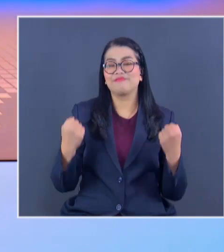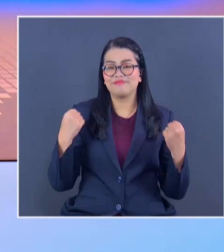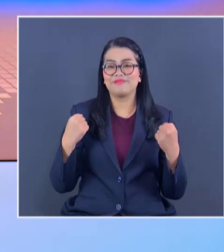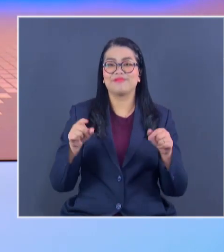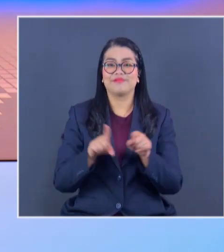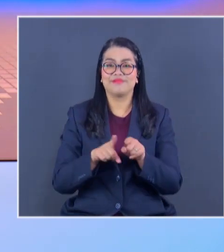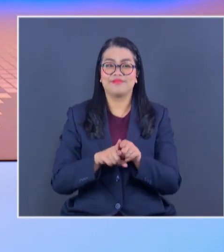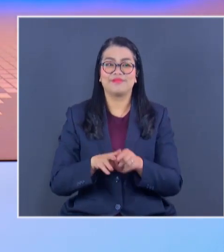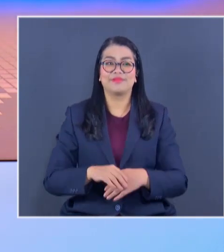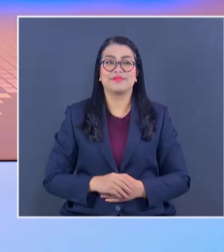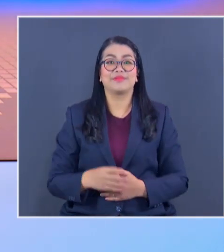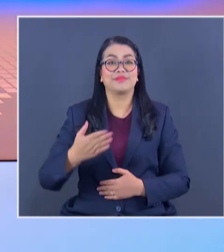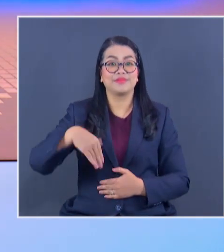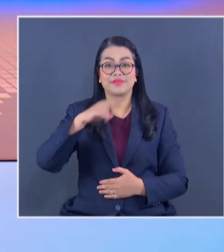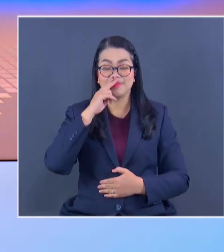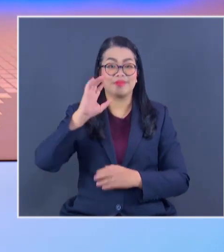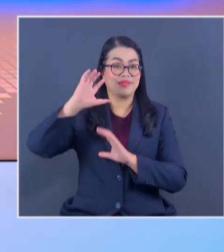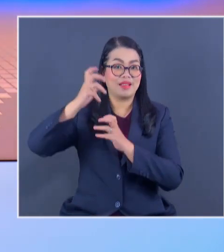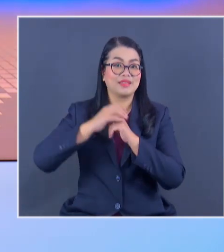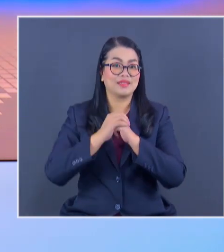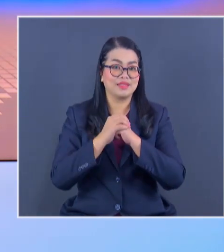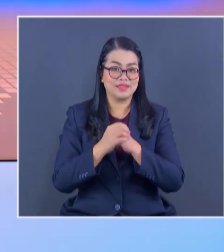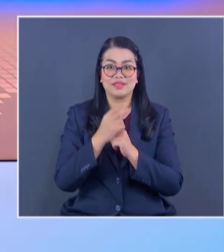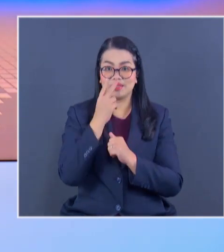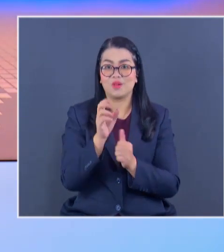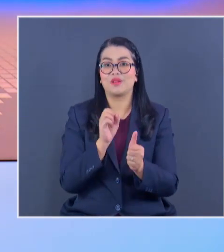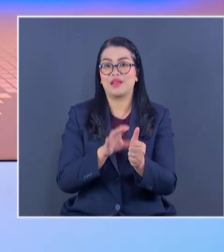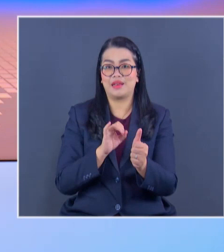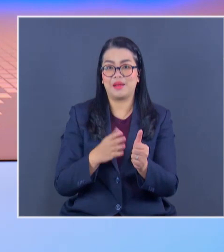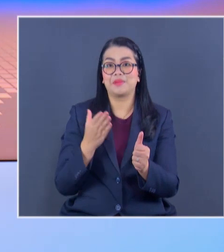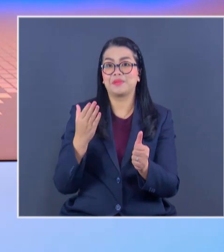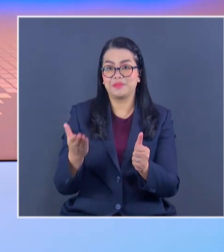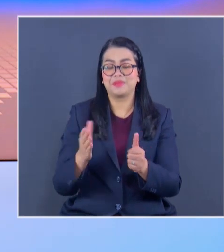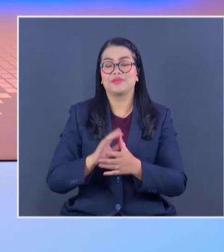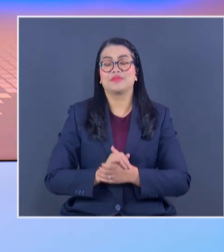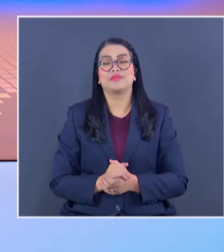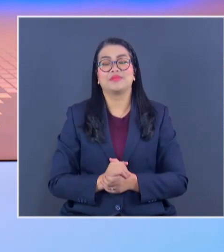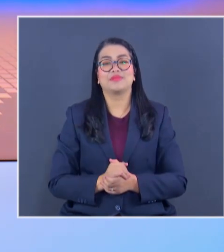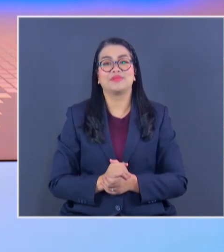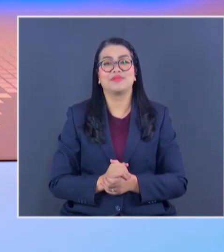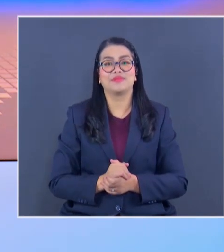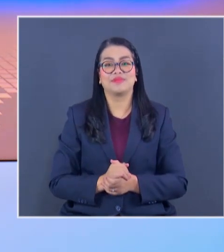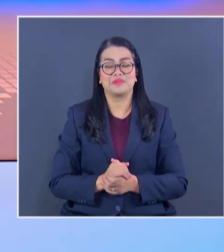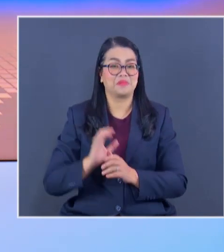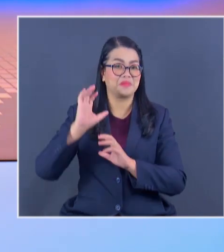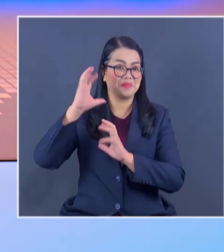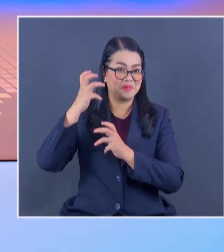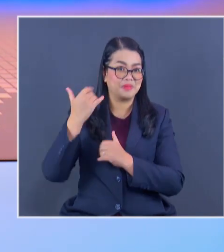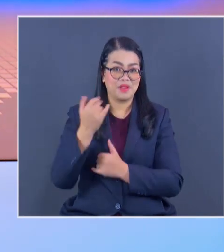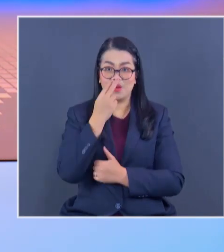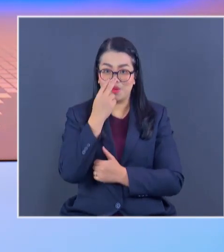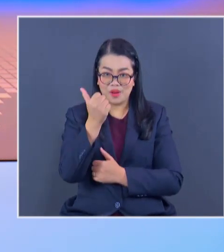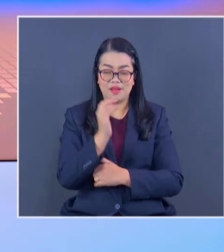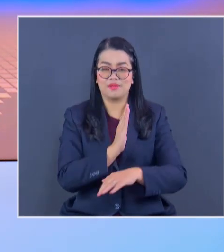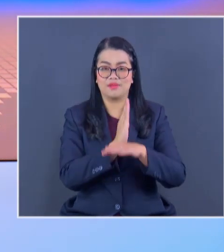เอาละค่ะคุณผู้ชมสำหรับแฟนๆซีรีส์จีนนะคะวันนี้ขอแนะนำเรื่องทานดาราจรัสแสงค่ะรับรองว่าสนุกครบรสมากจริงๆนะคะวันนี้สามารถรับชม